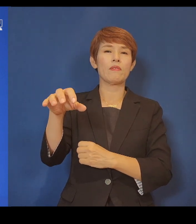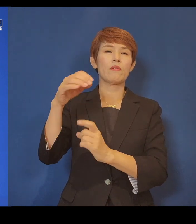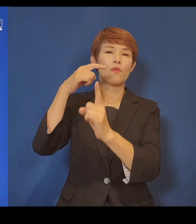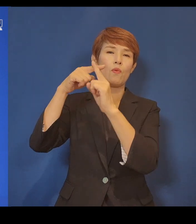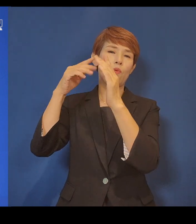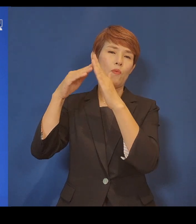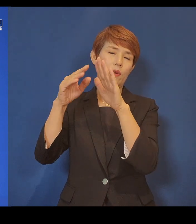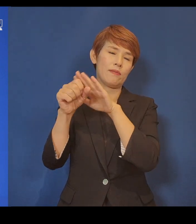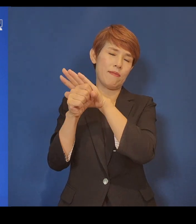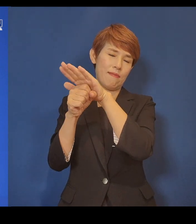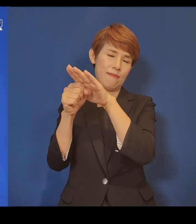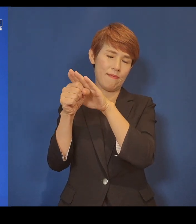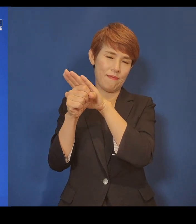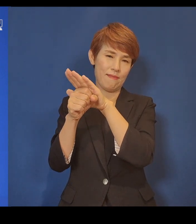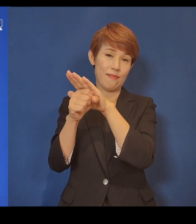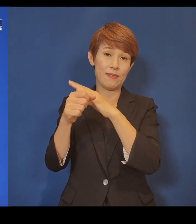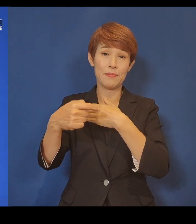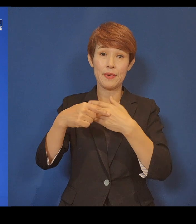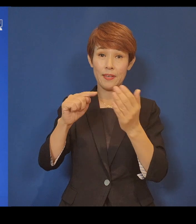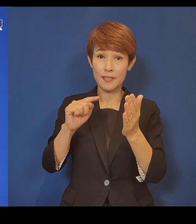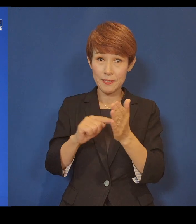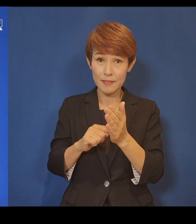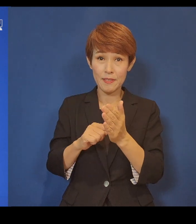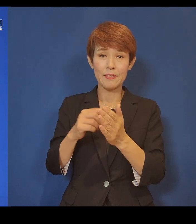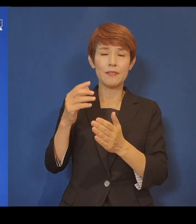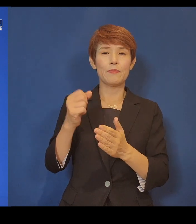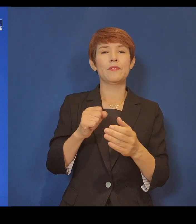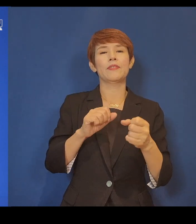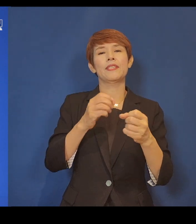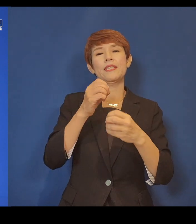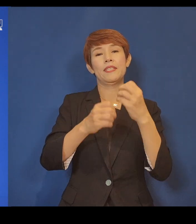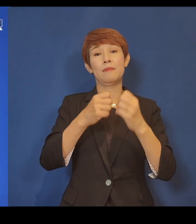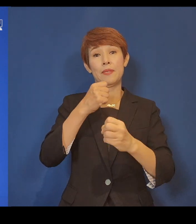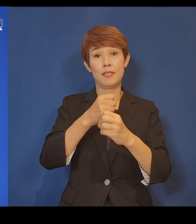사랑해서 그 마음을 담아 지은 시가